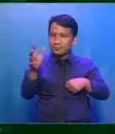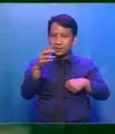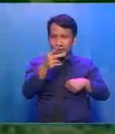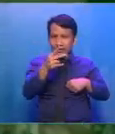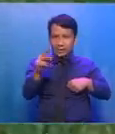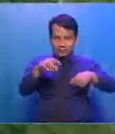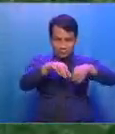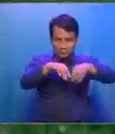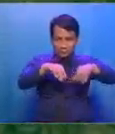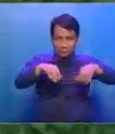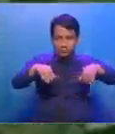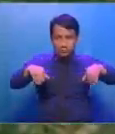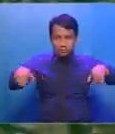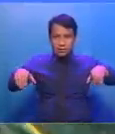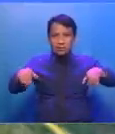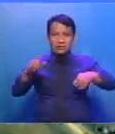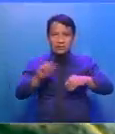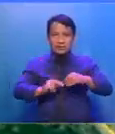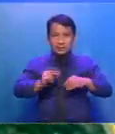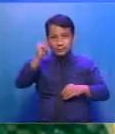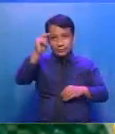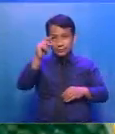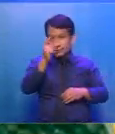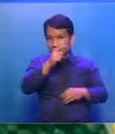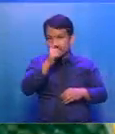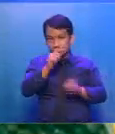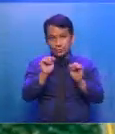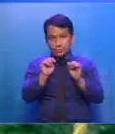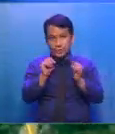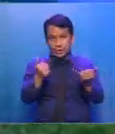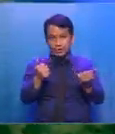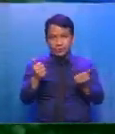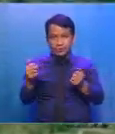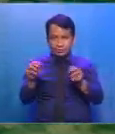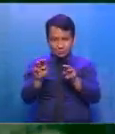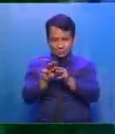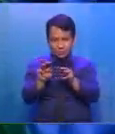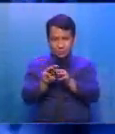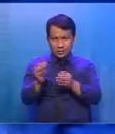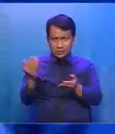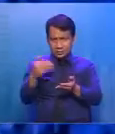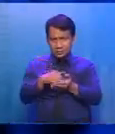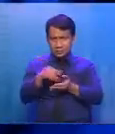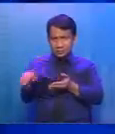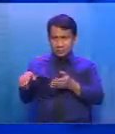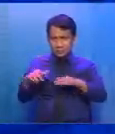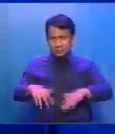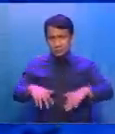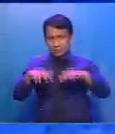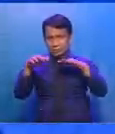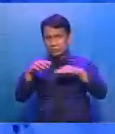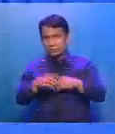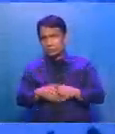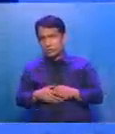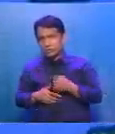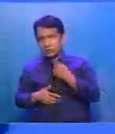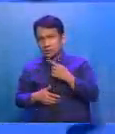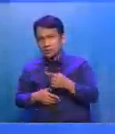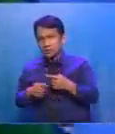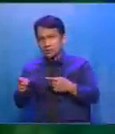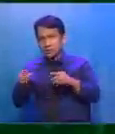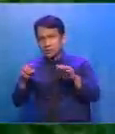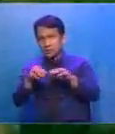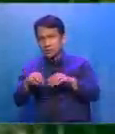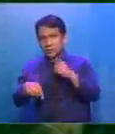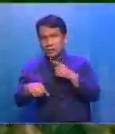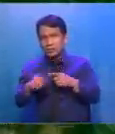sa hilagang dulo ng Luzon. Ano naman po nangyari sa Marikina na muling lumubog sa tubig baha? Ang Marikina River Basin